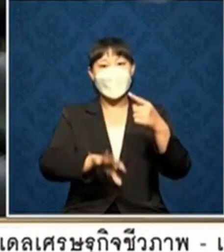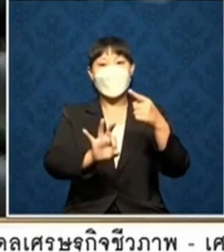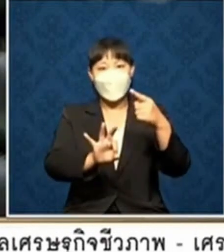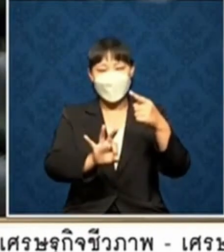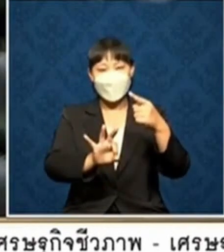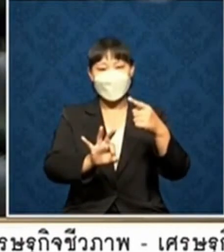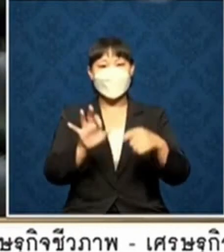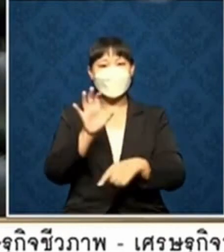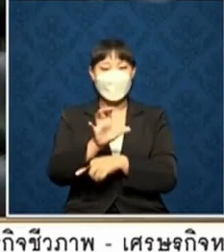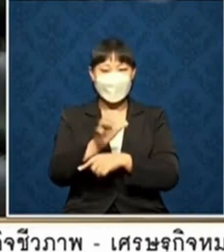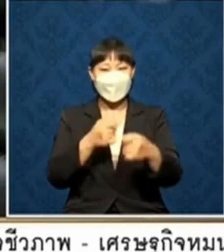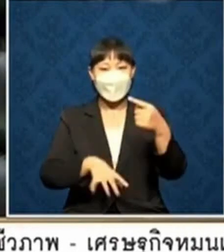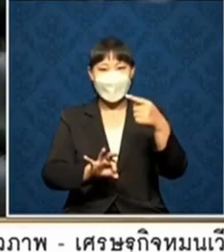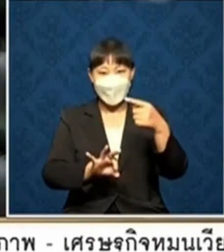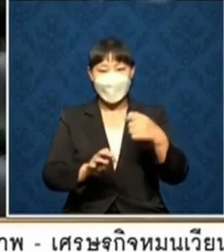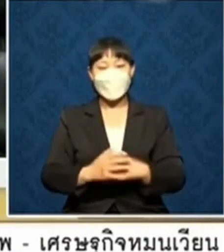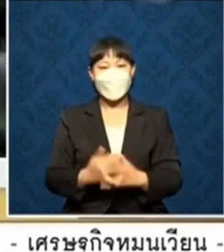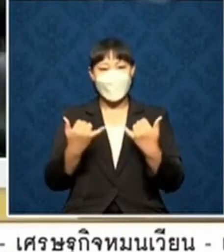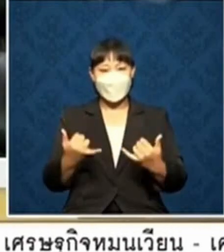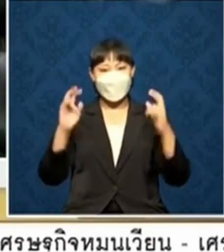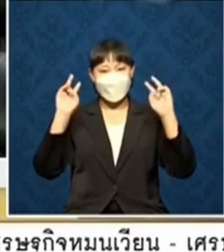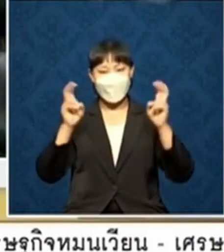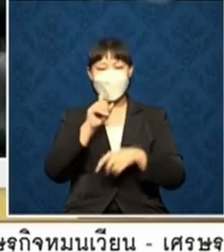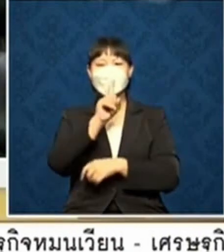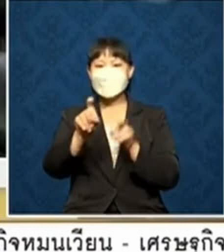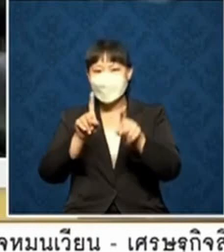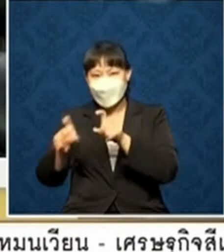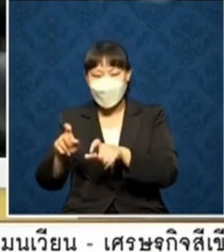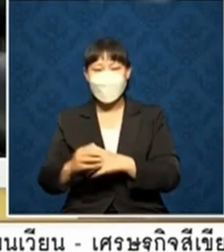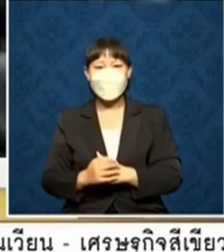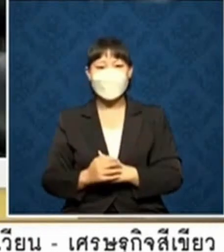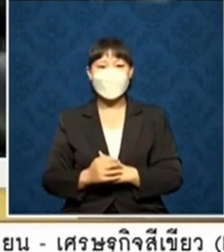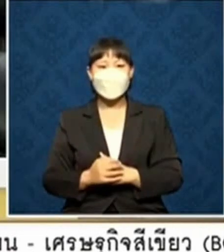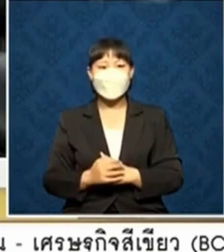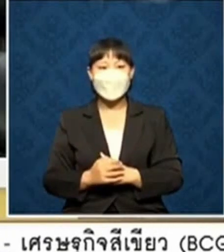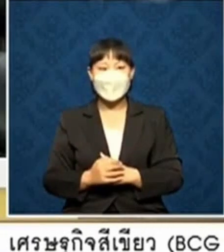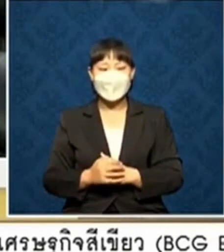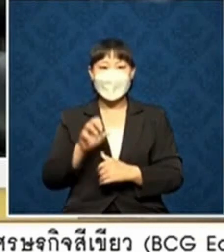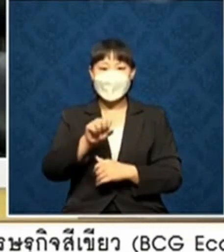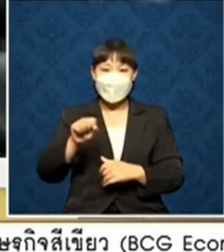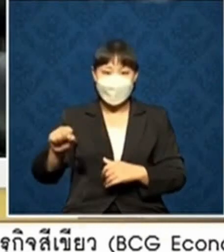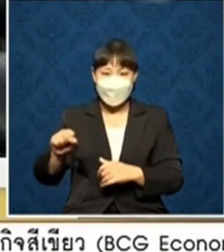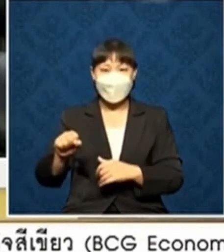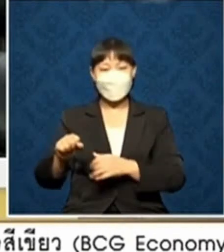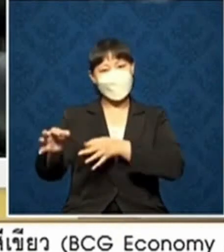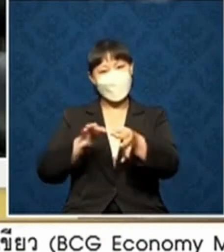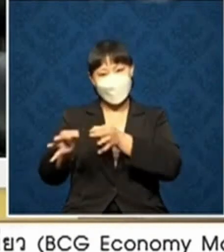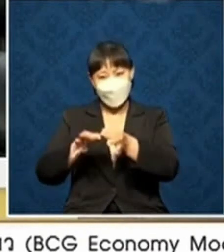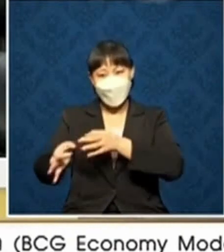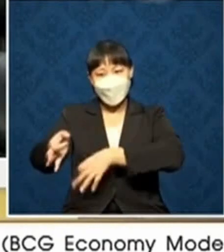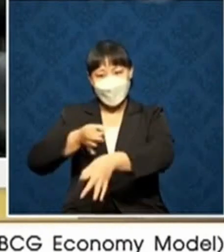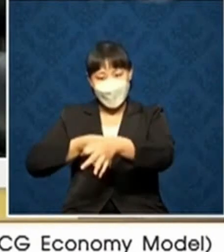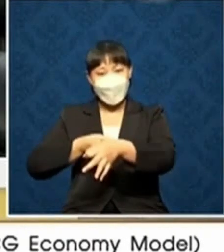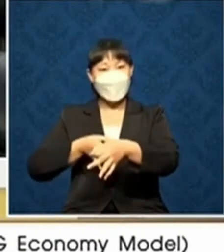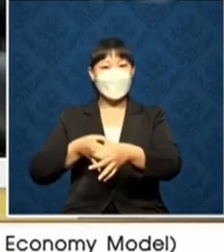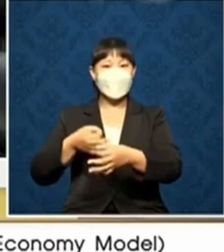มนะฮะเพราะว่าอันนี้เป็นยติสอบถามและสิ่งที่เพื่อนสมาชิกกำลังทำอยู่เนี่ยคือการชี้แจงแทนรัฐมนตรีแทนน